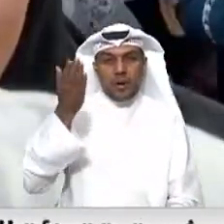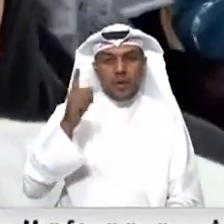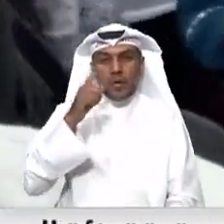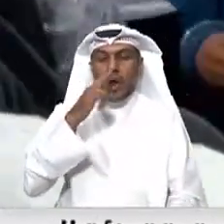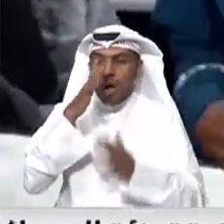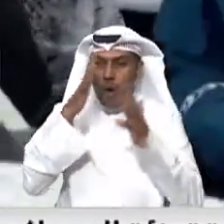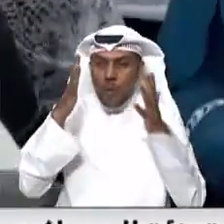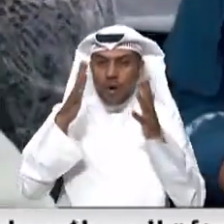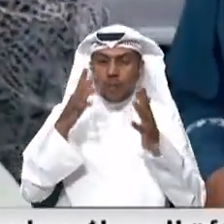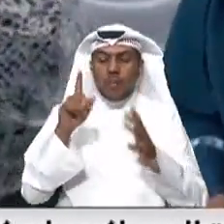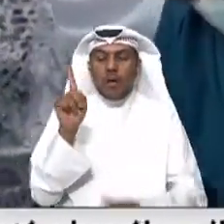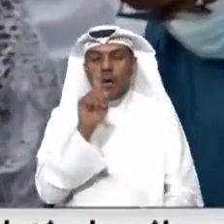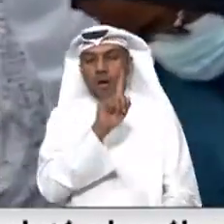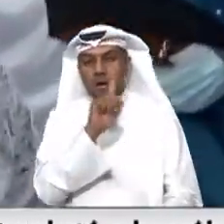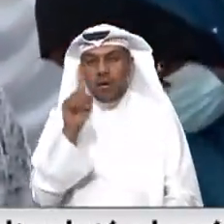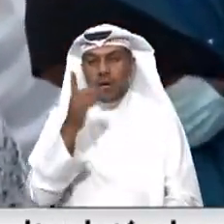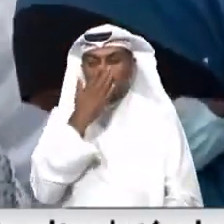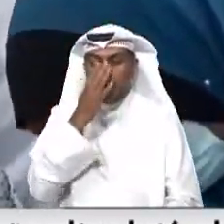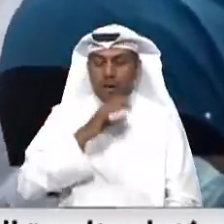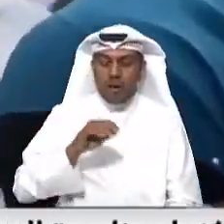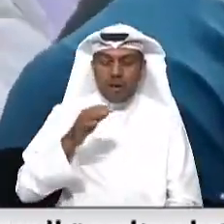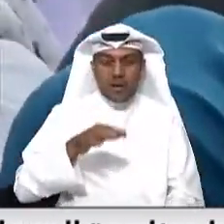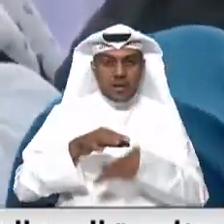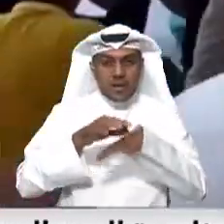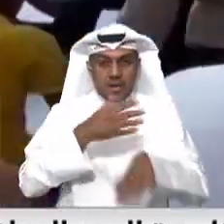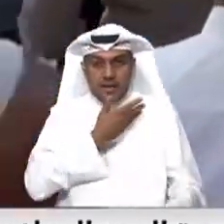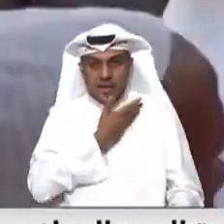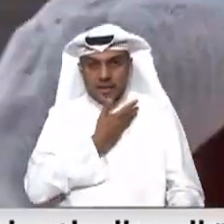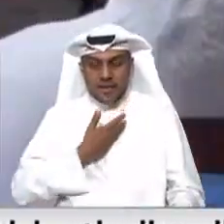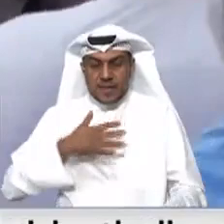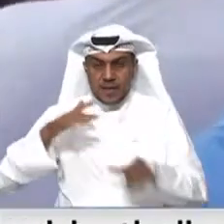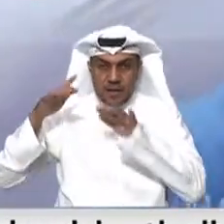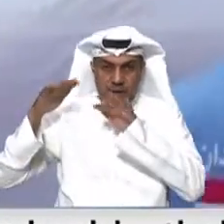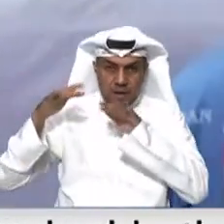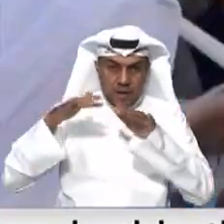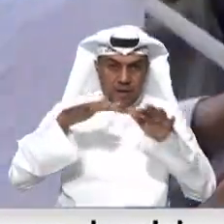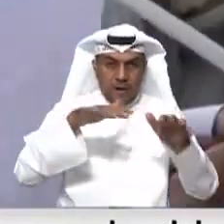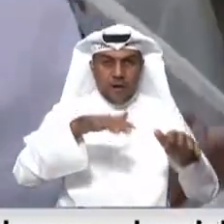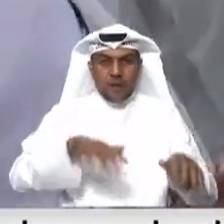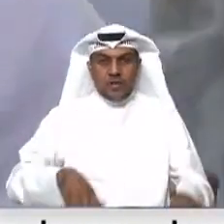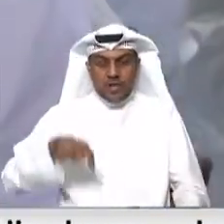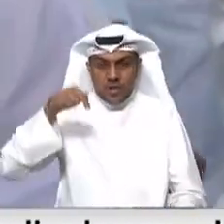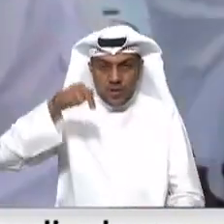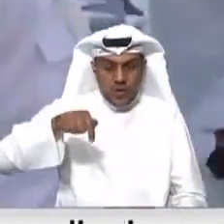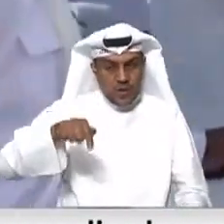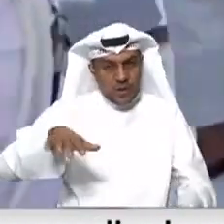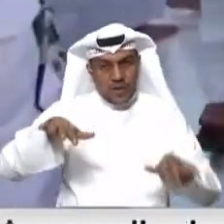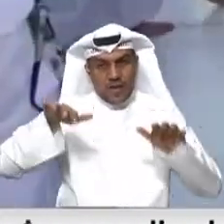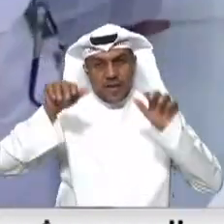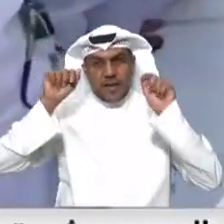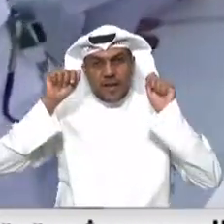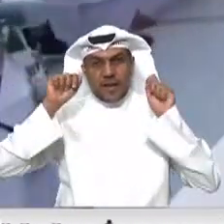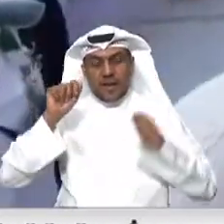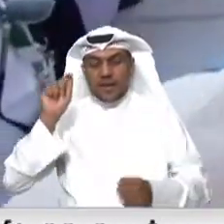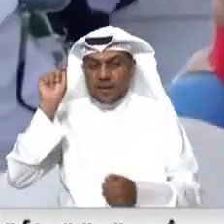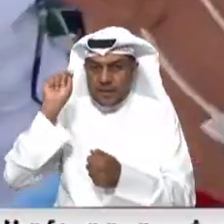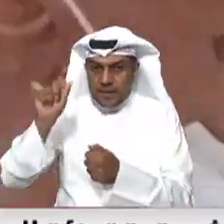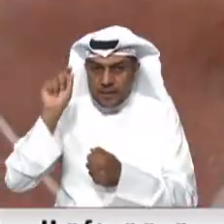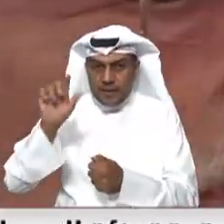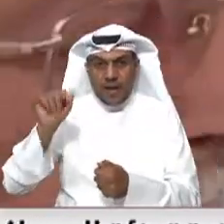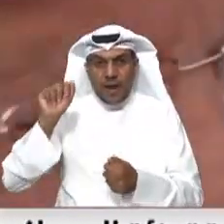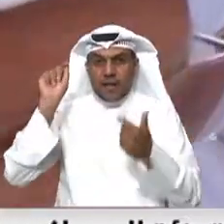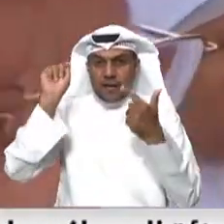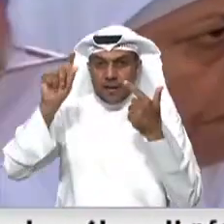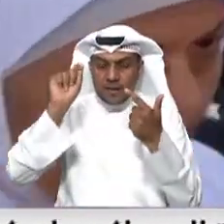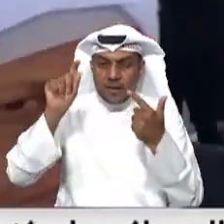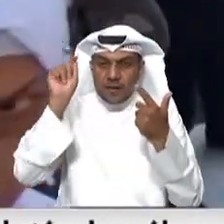مهللين. حجاج بيت الله الحرام ينهون مناسك الحج بطواف الوداع